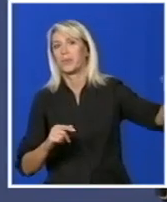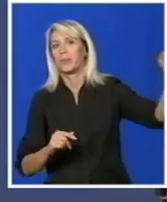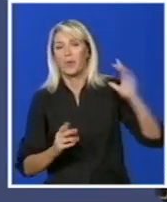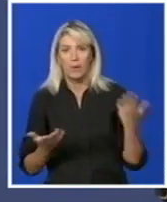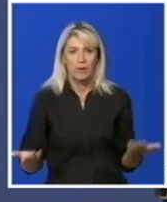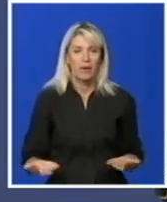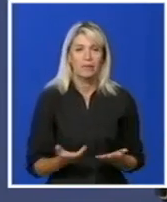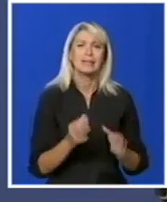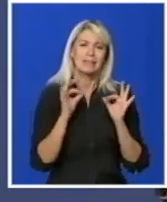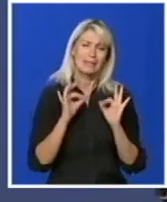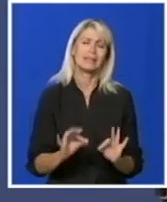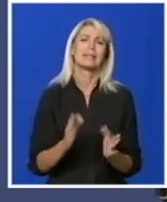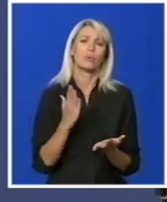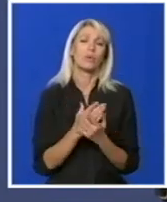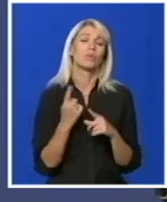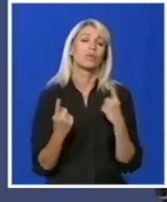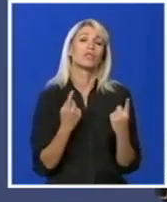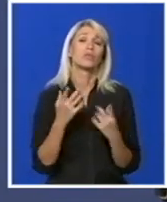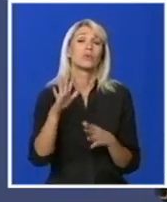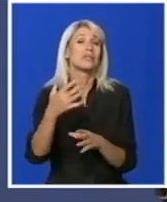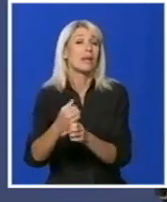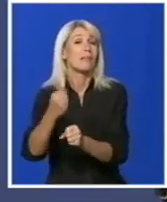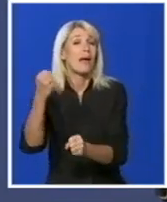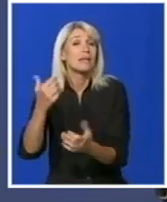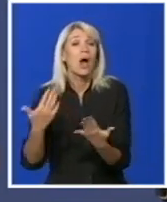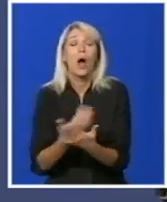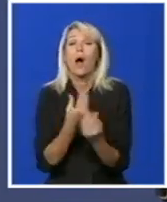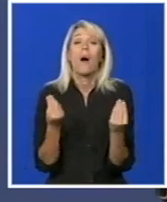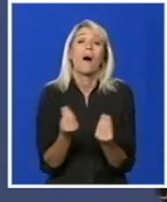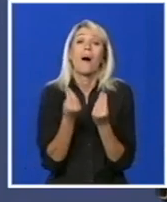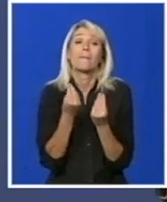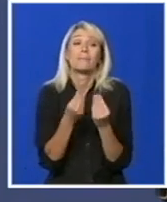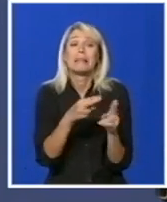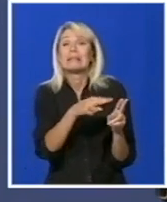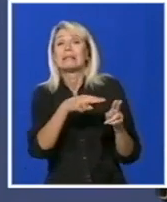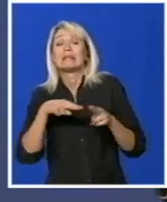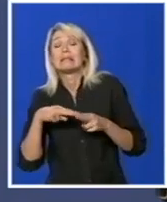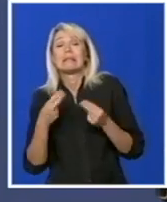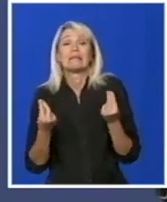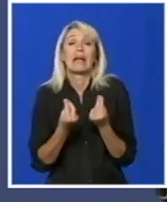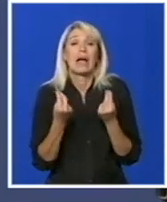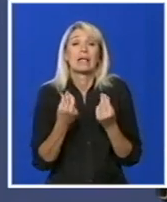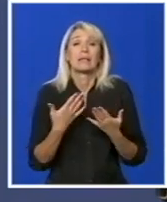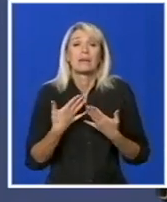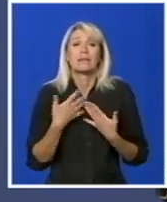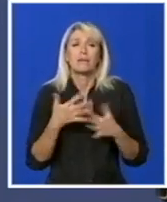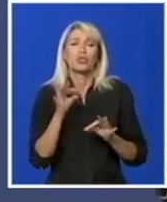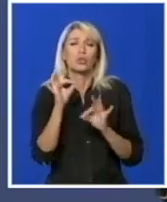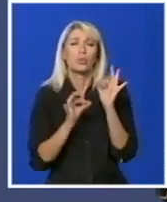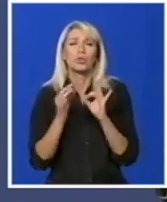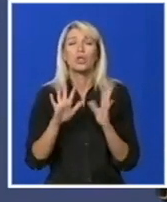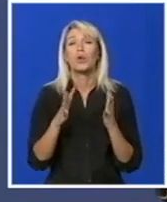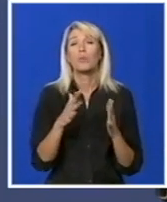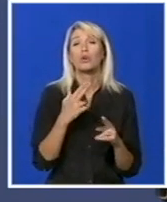što ćemo sigurno biti u situaciji da tamo možda na jesen imamo opet neki povratak. Ja sam dao neku procenu da to može da